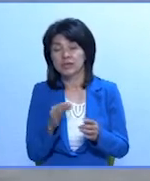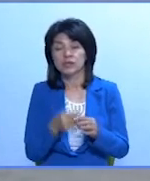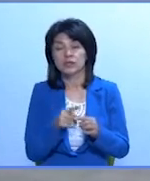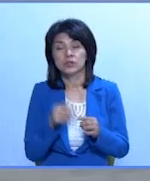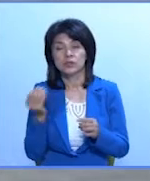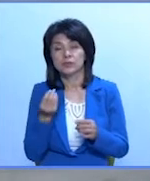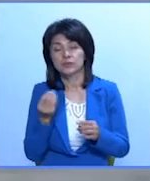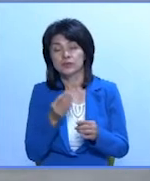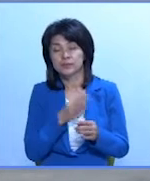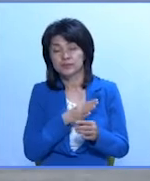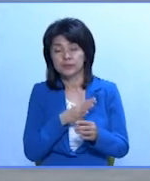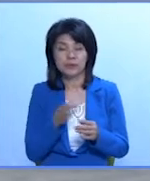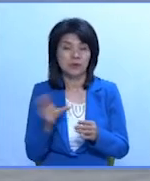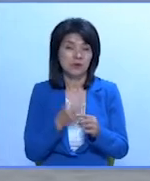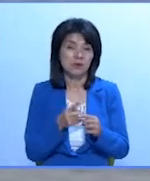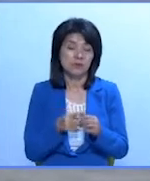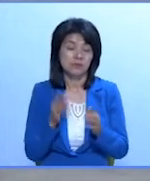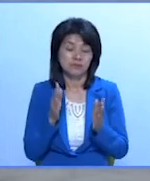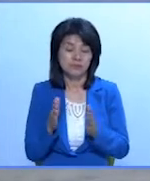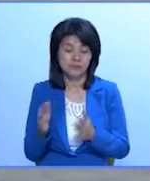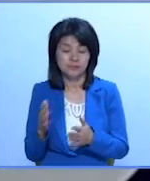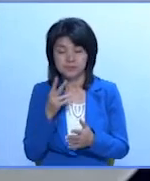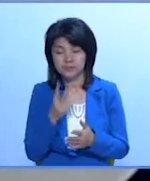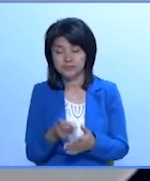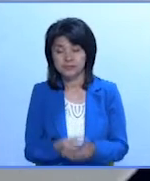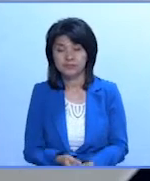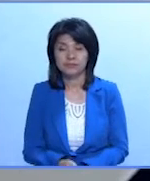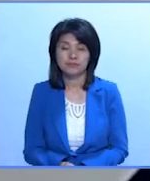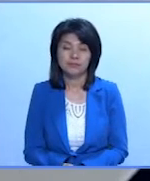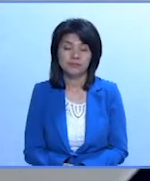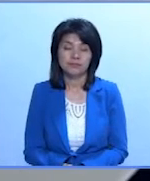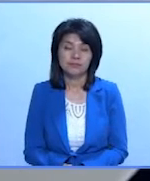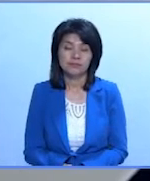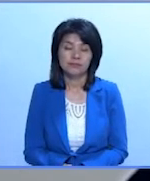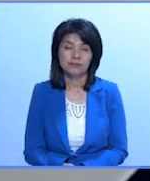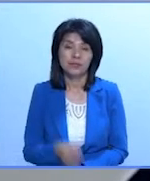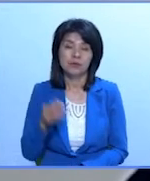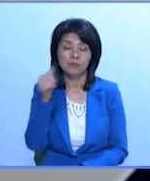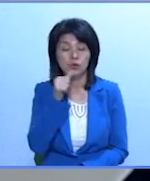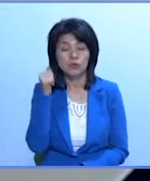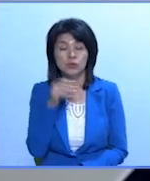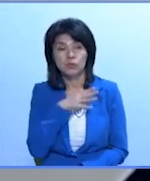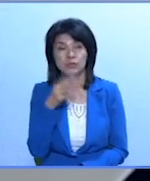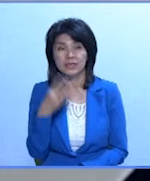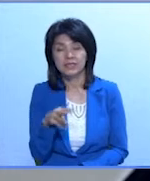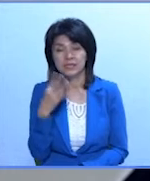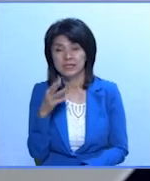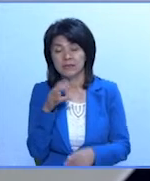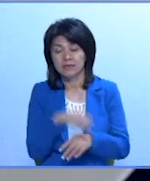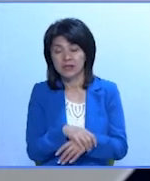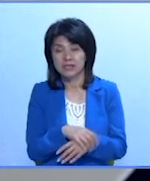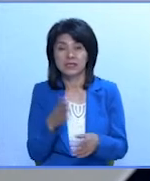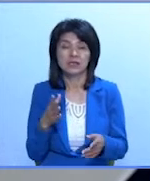сезона. Повторение прошлогоднего сценария допустить нельзя. В прошлом году имеем 33 факта гибель людей